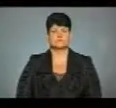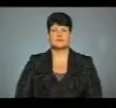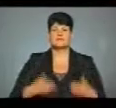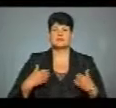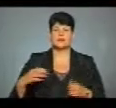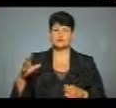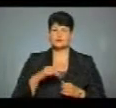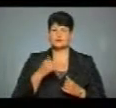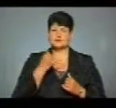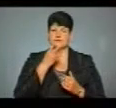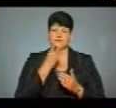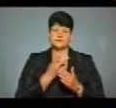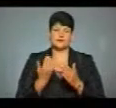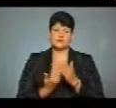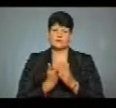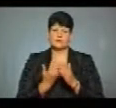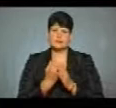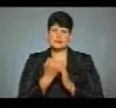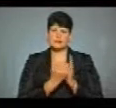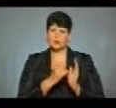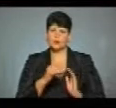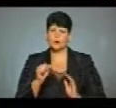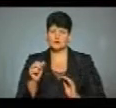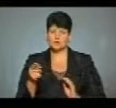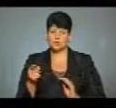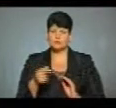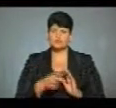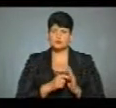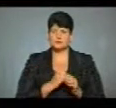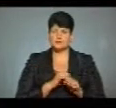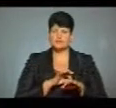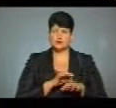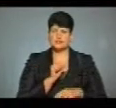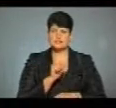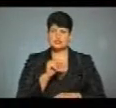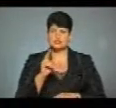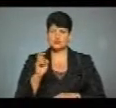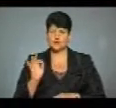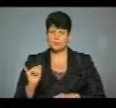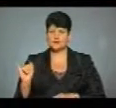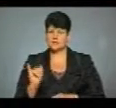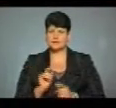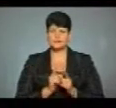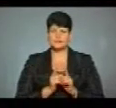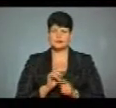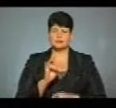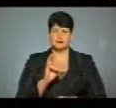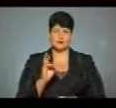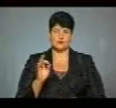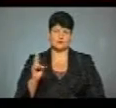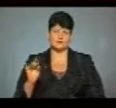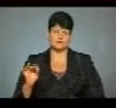Вітаю всіх, хто зараз з нами. Новини в ефірі телеканалу ЮА Тернопіль. У студії для вас працюють ведуча Анастасія Чечко і сурдоперекладач Надія